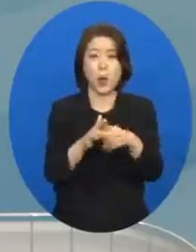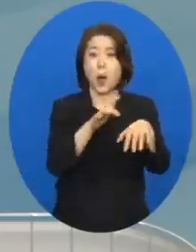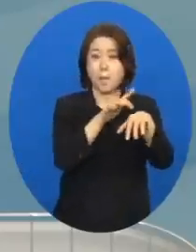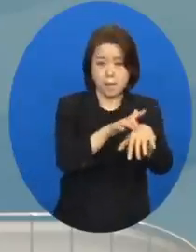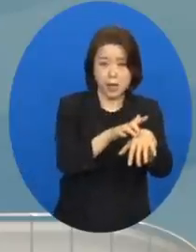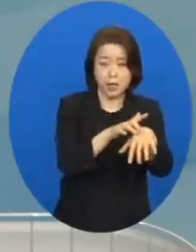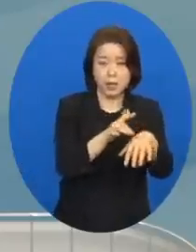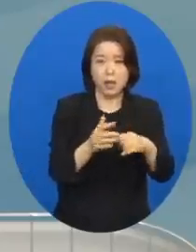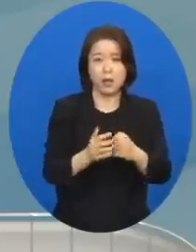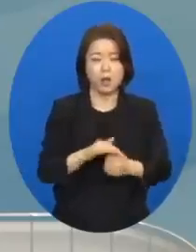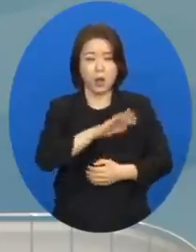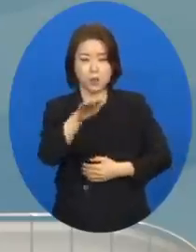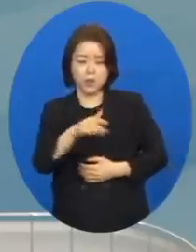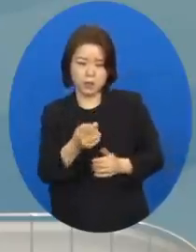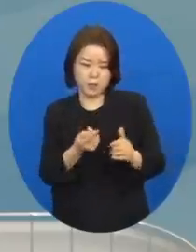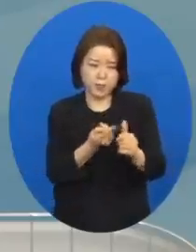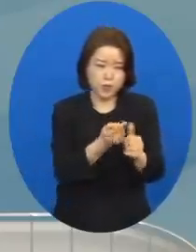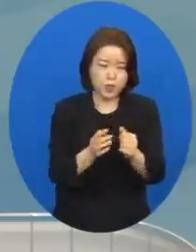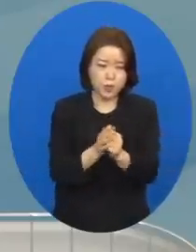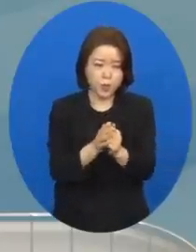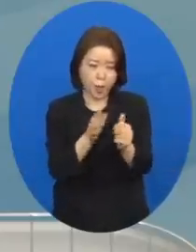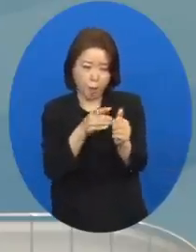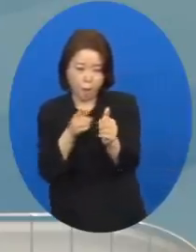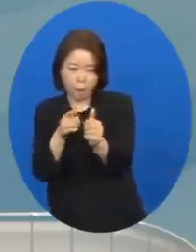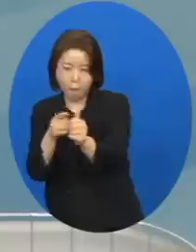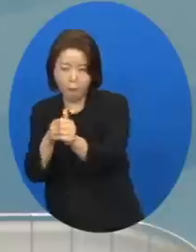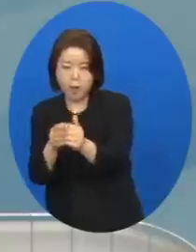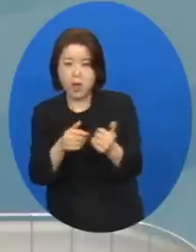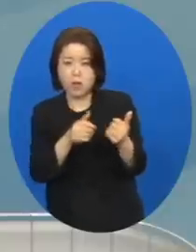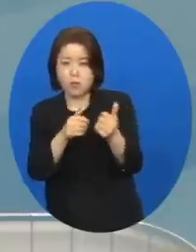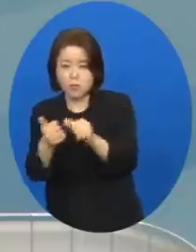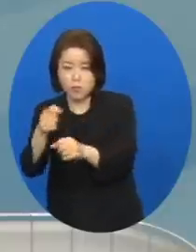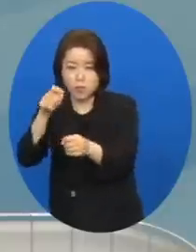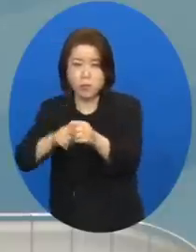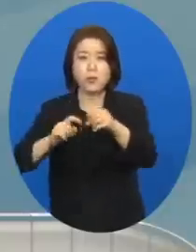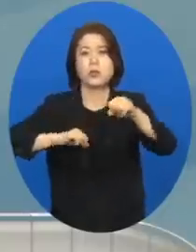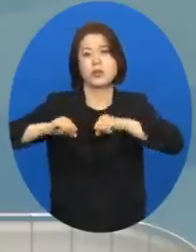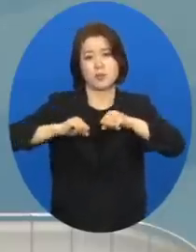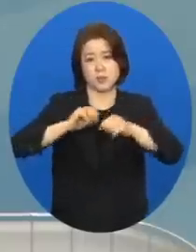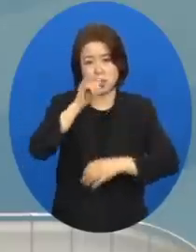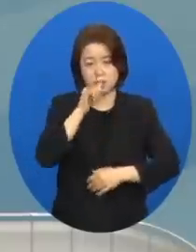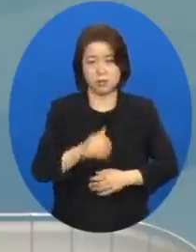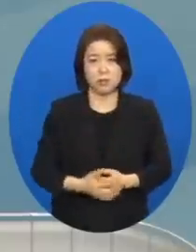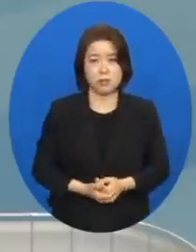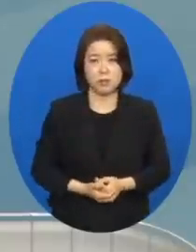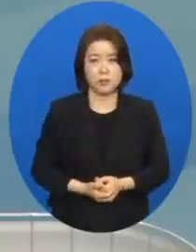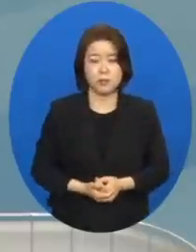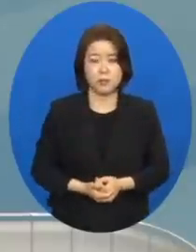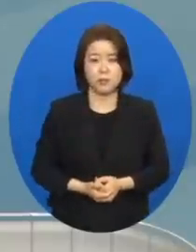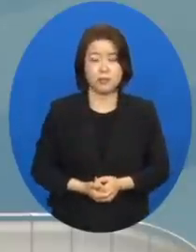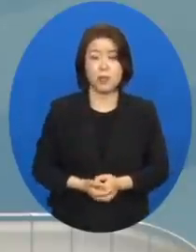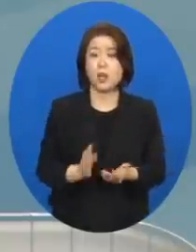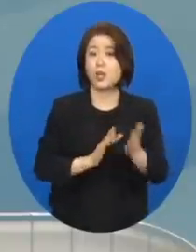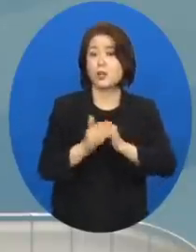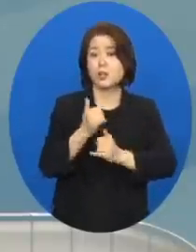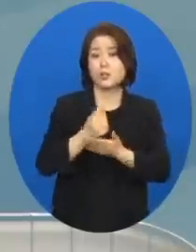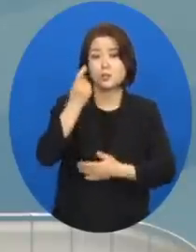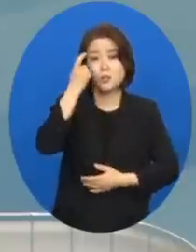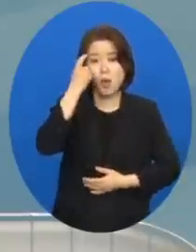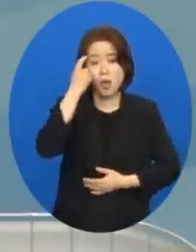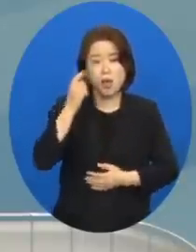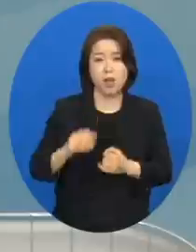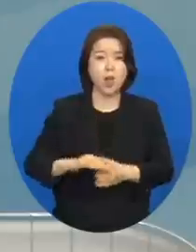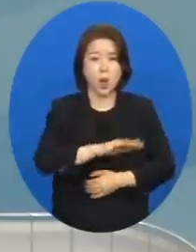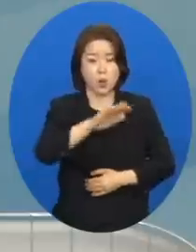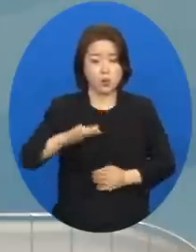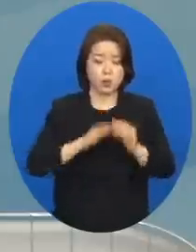그렇게 우리를 죽이고 파멸시키려고 역사합니다. 예수님께서 왜